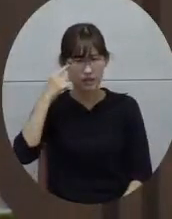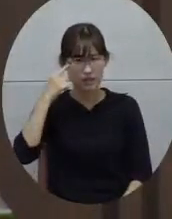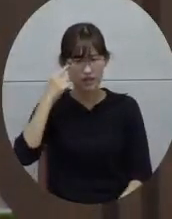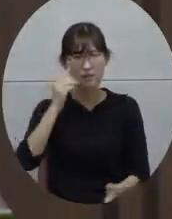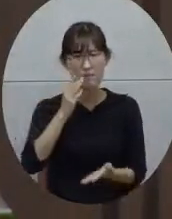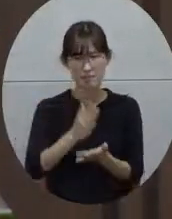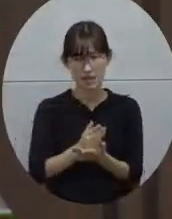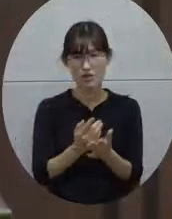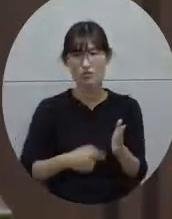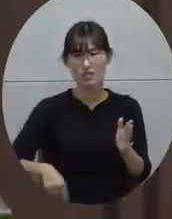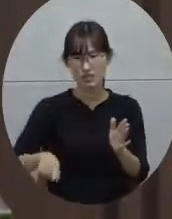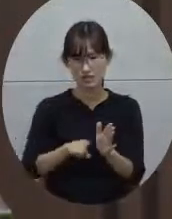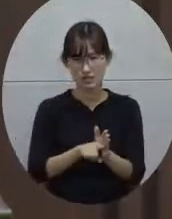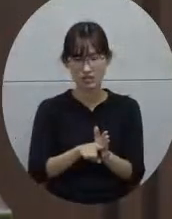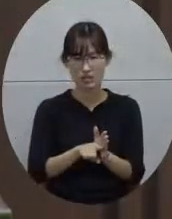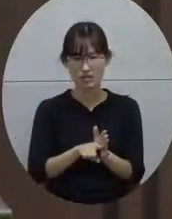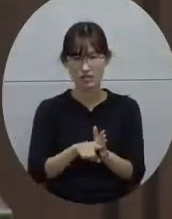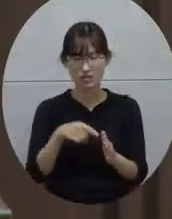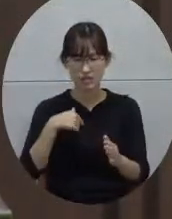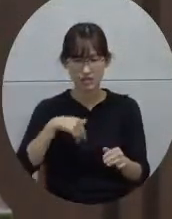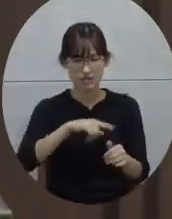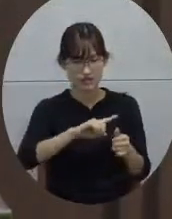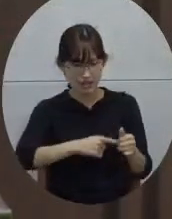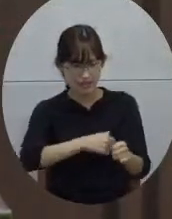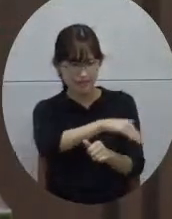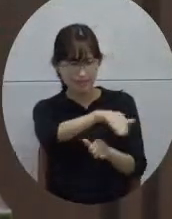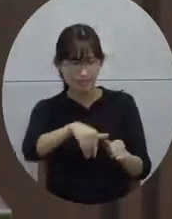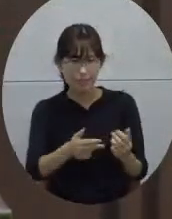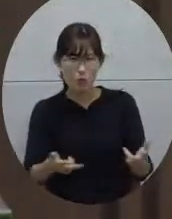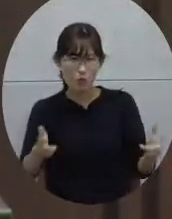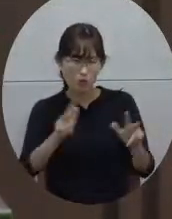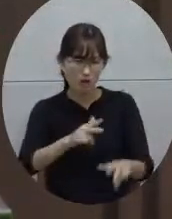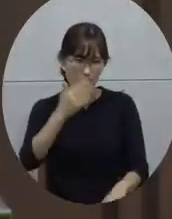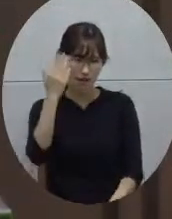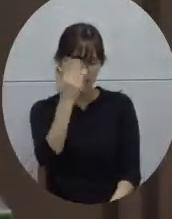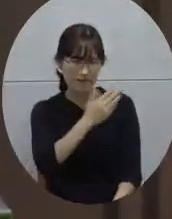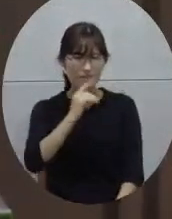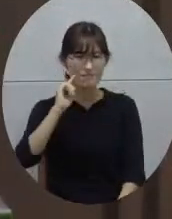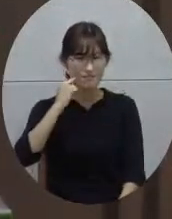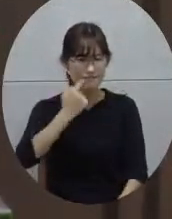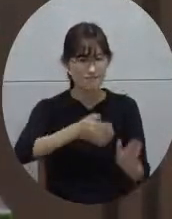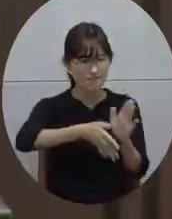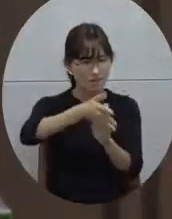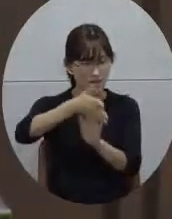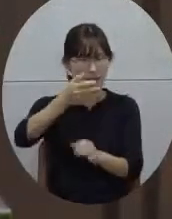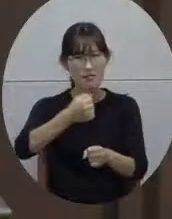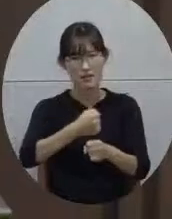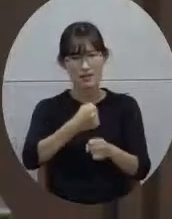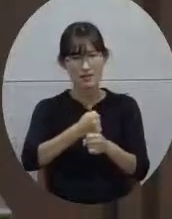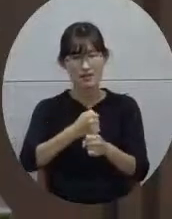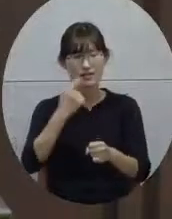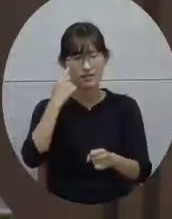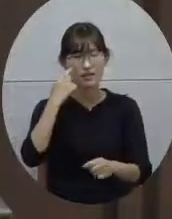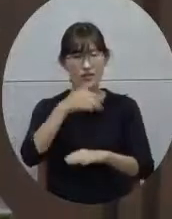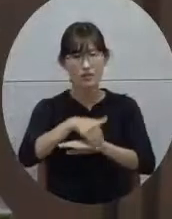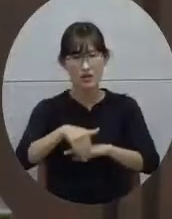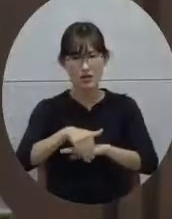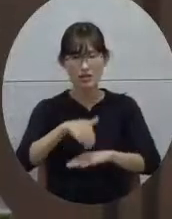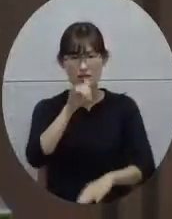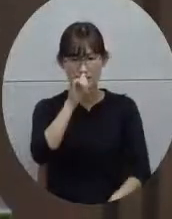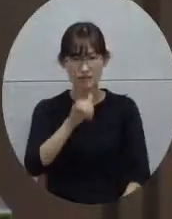가겠습니다. 또한 적극적인 민자 유치를 통해 다양한 관광 일학 시설과 체험